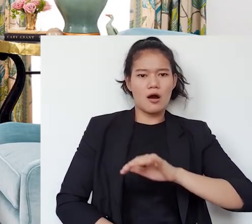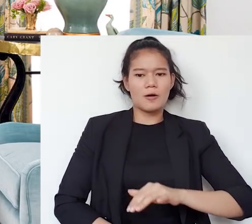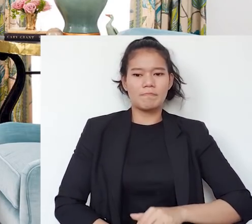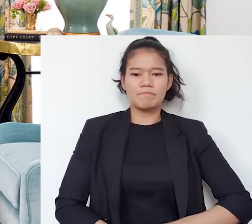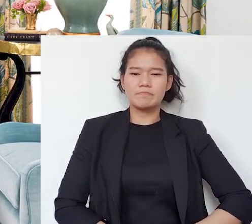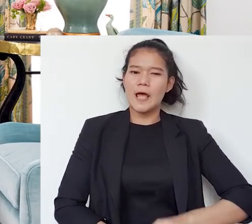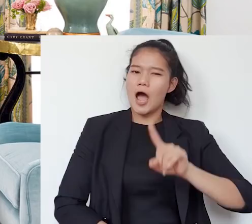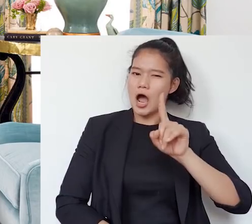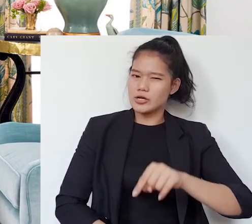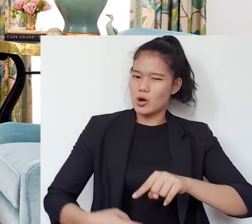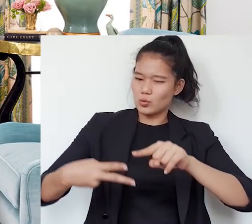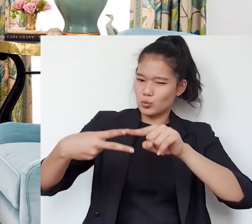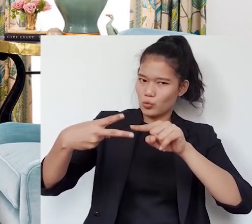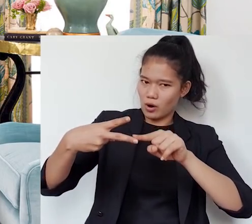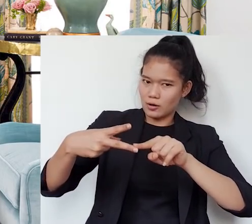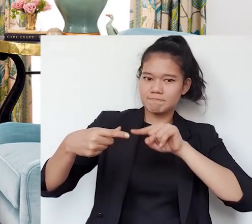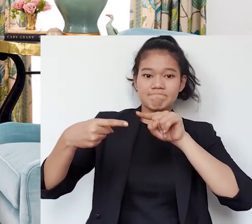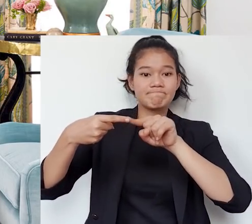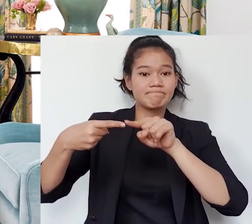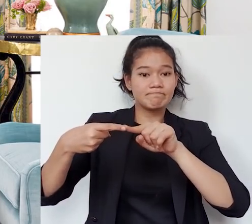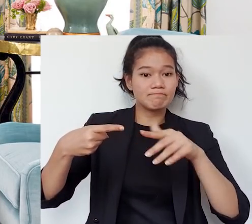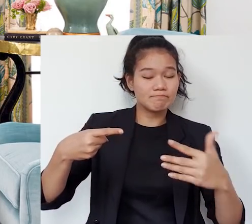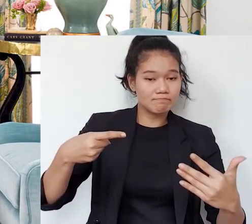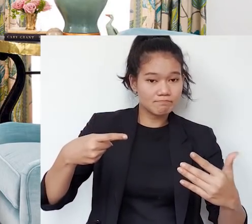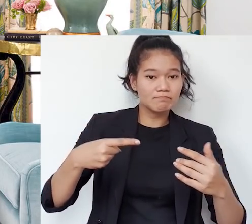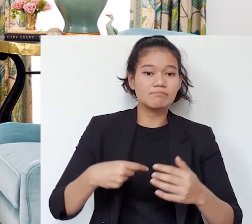ada dua hal. Yang pertama,